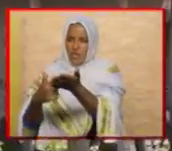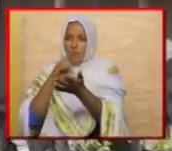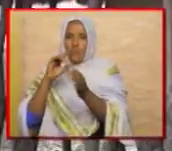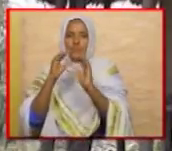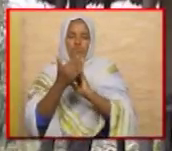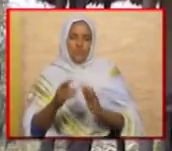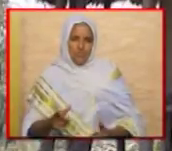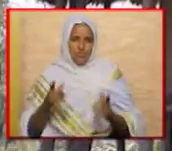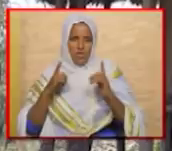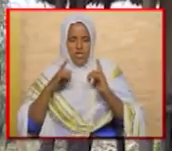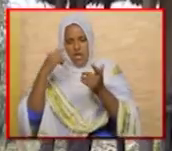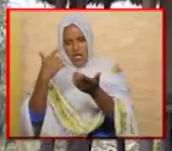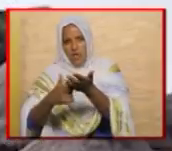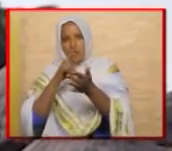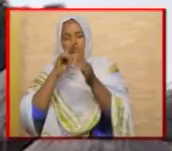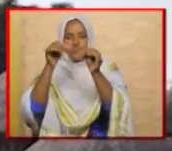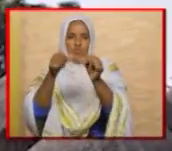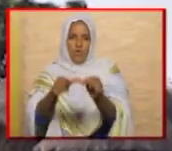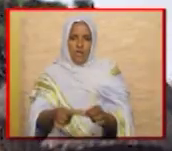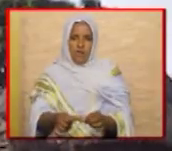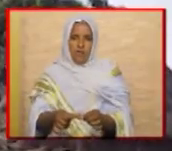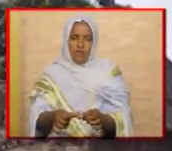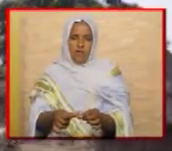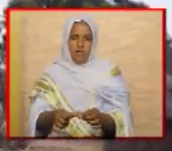ይኸው ነው ኑሮዬ ይኸው ነው ውሎዬ